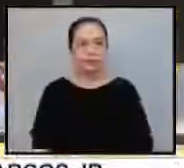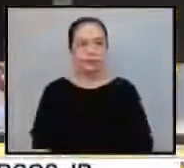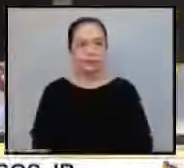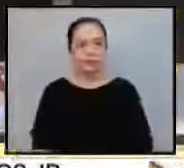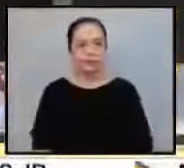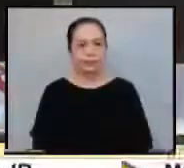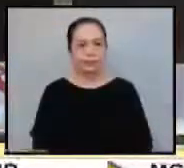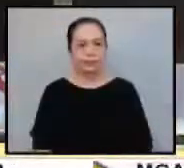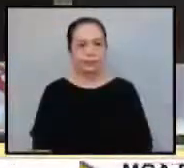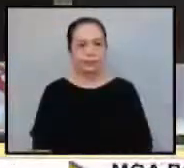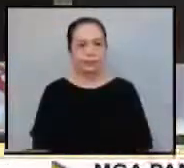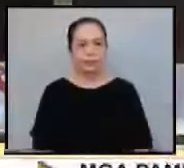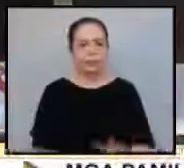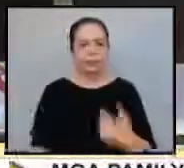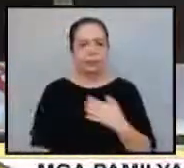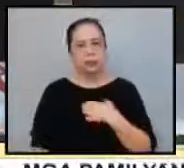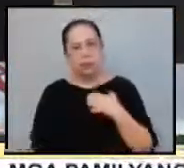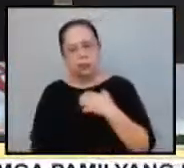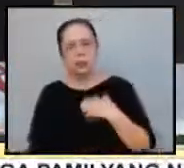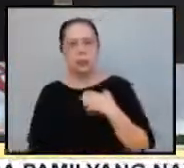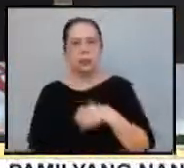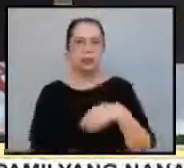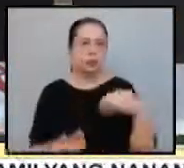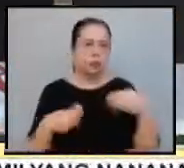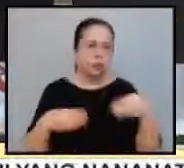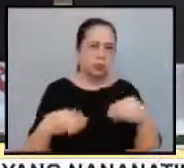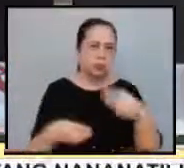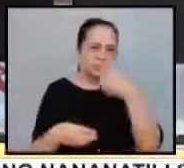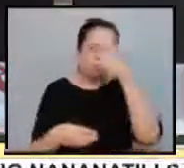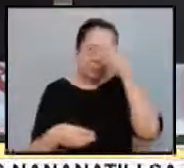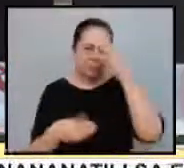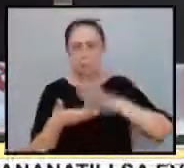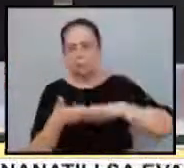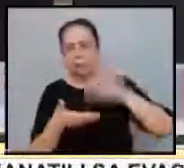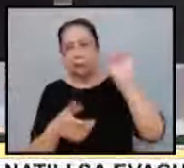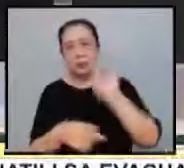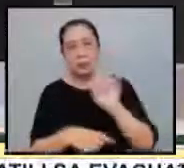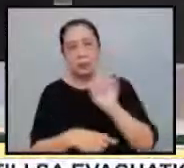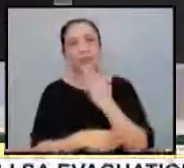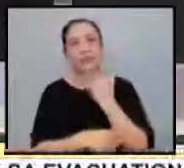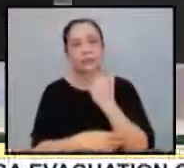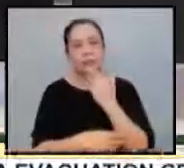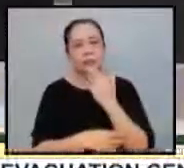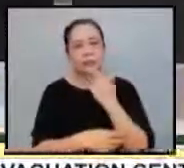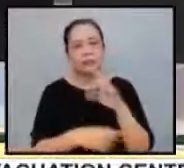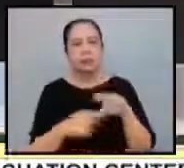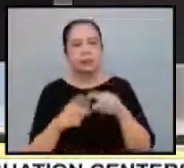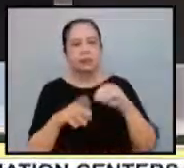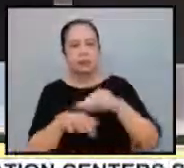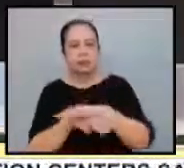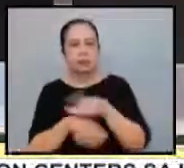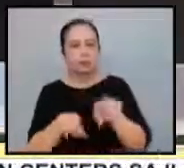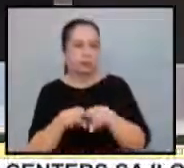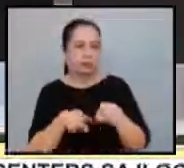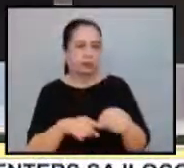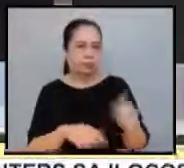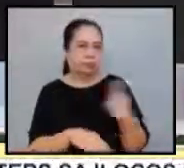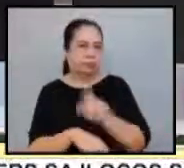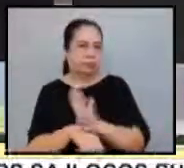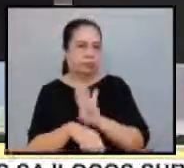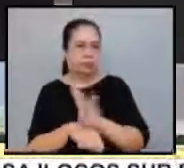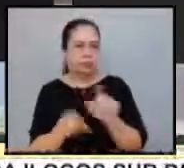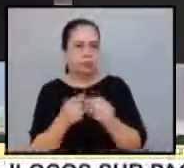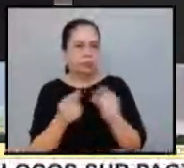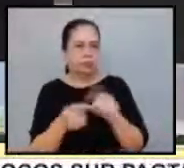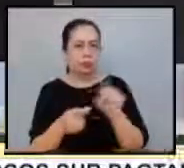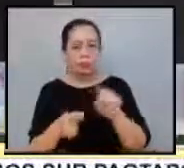Maray na ang ilang tendero-tendera dahil sa mataas na presyo ng asukal. Apektado rin yan ang ilang negosyo gaya ng mga grupo ng panadero.